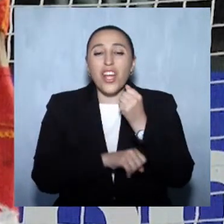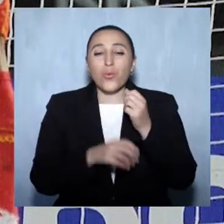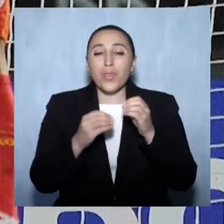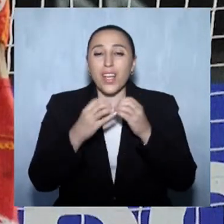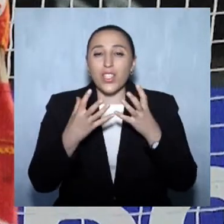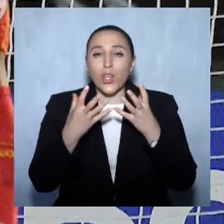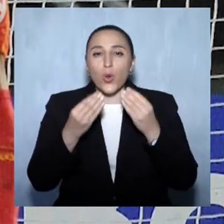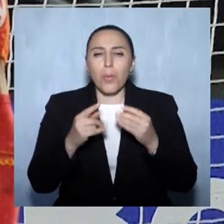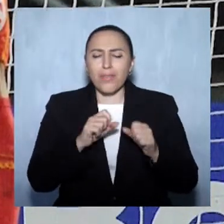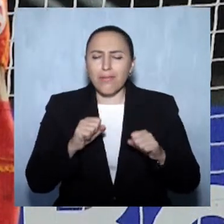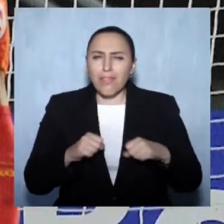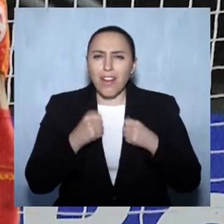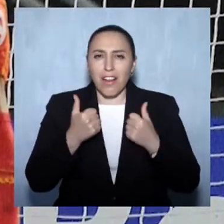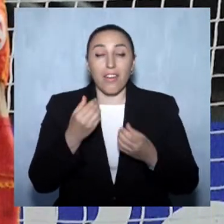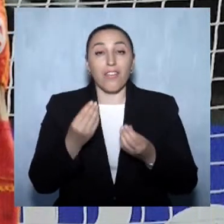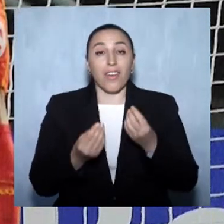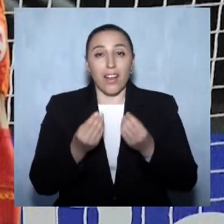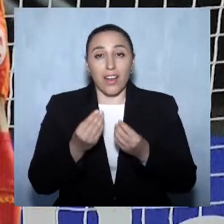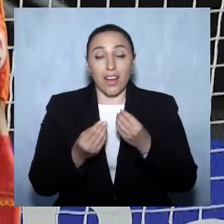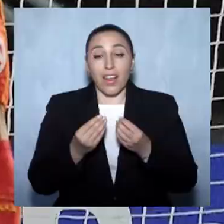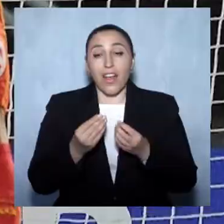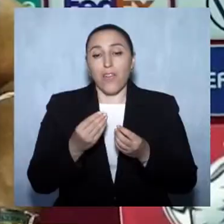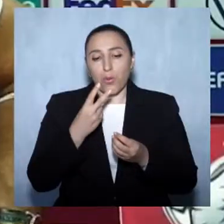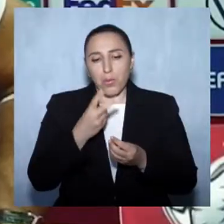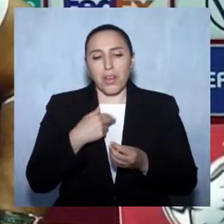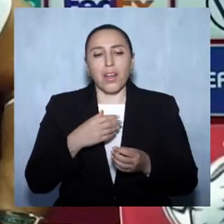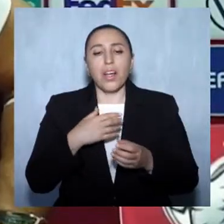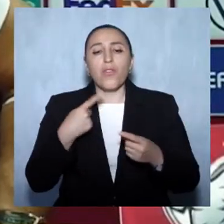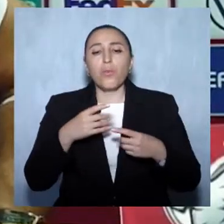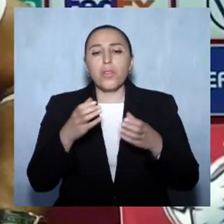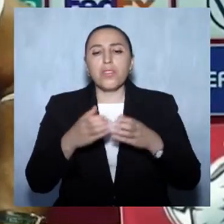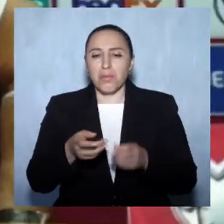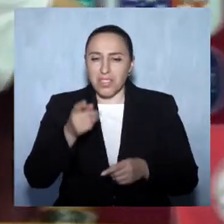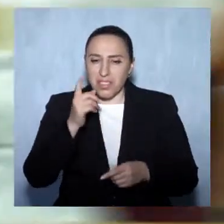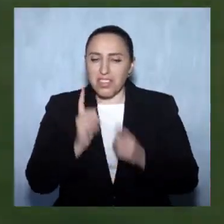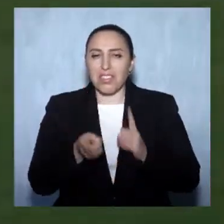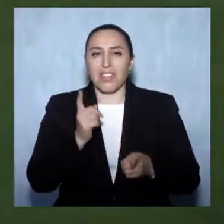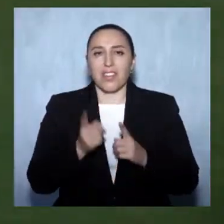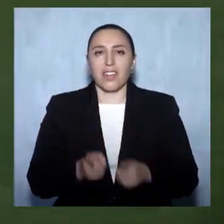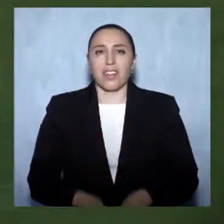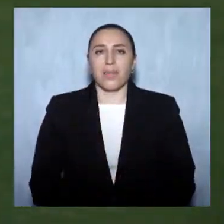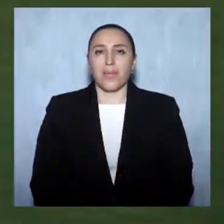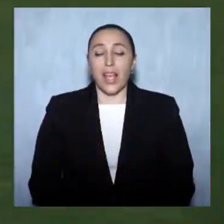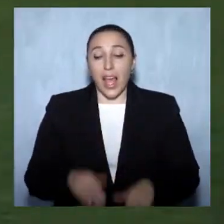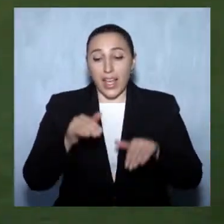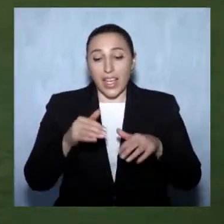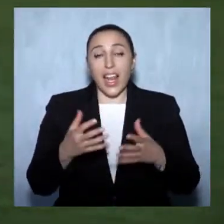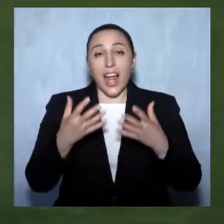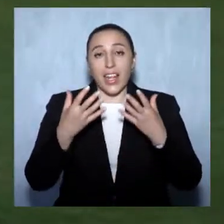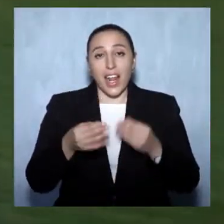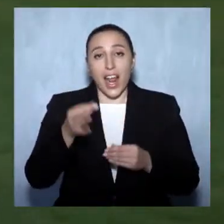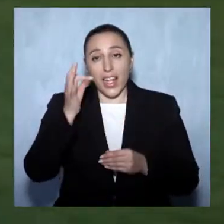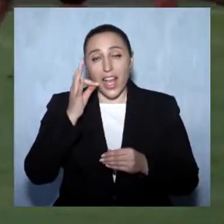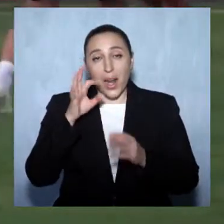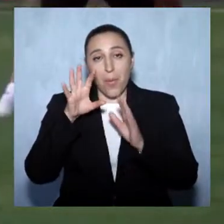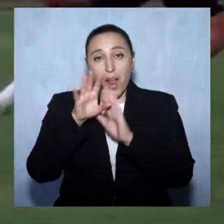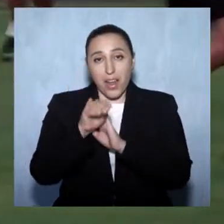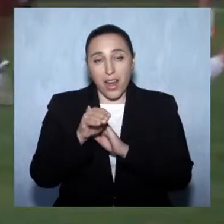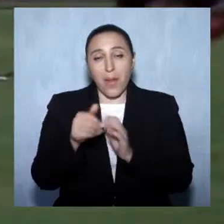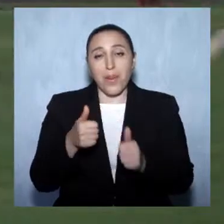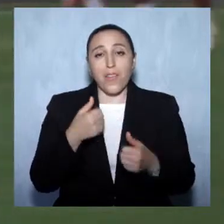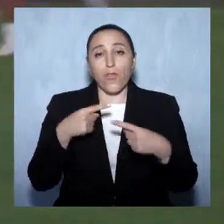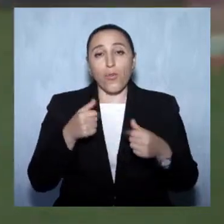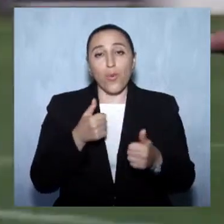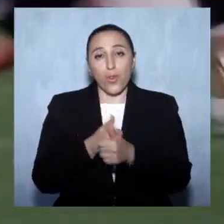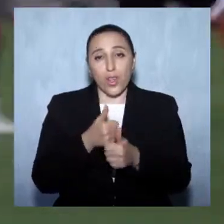սա այն բանի նշանն է, որ մենք իսկական թիմ ունենք։ Այս կիրակի կանալի Գերմանիայի դեմ